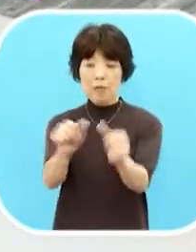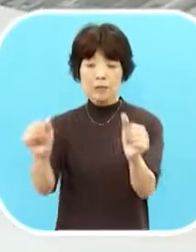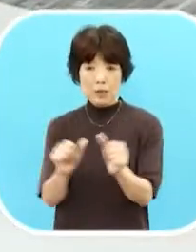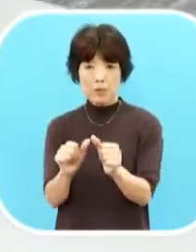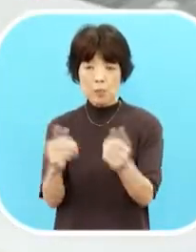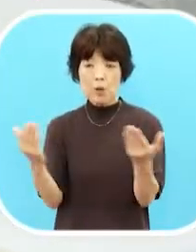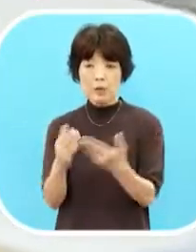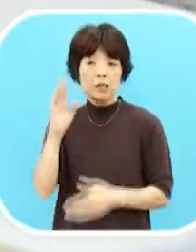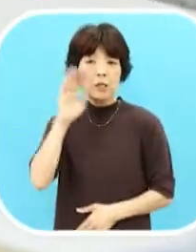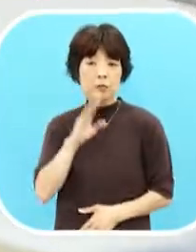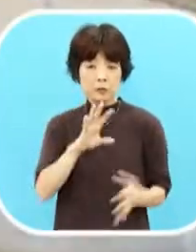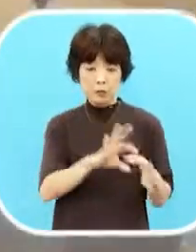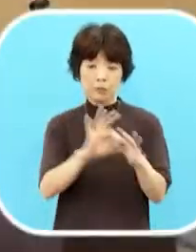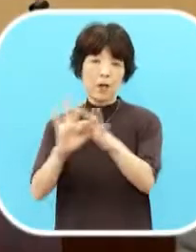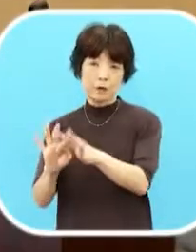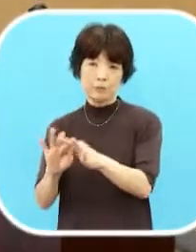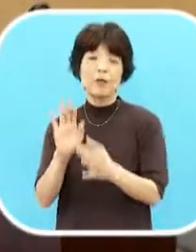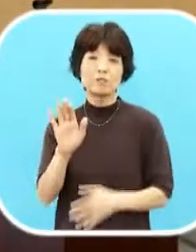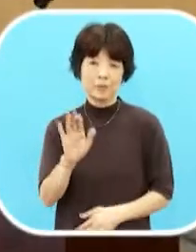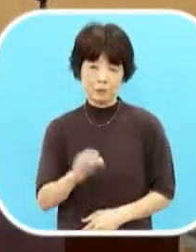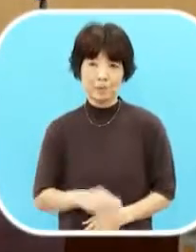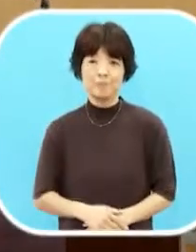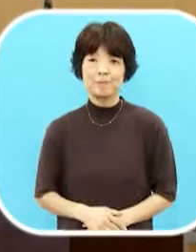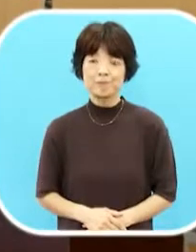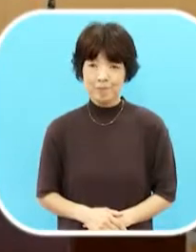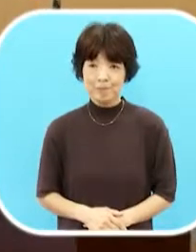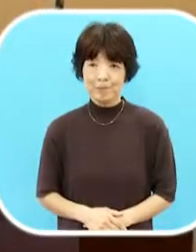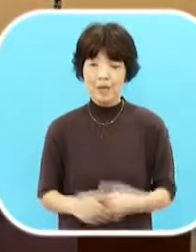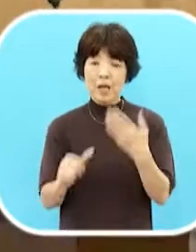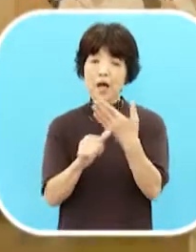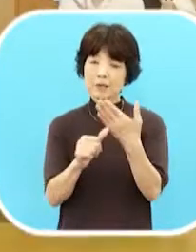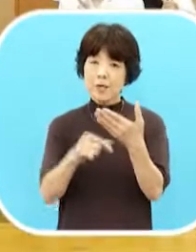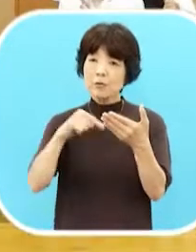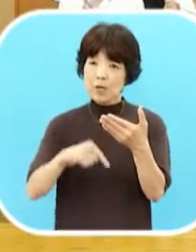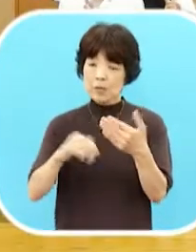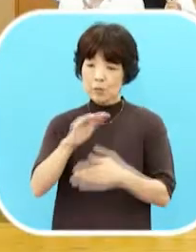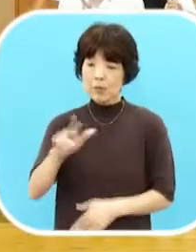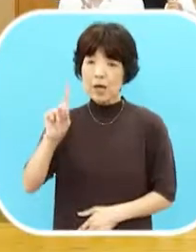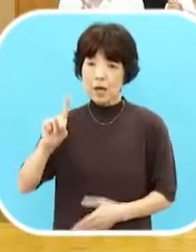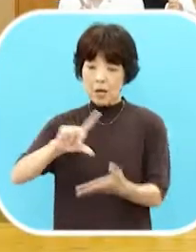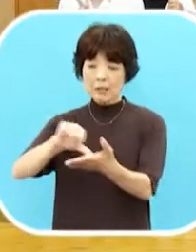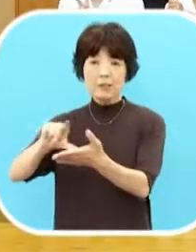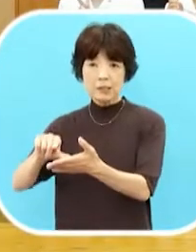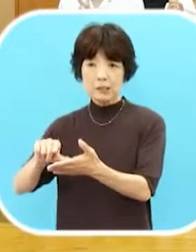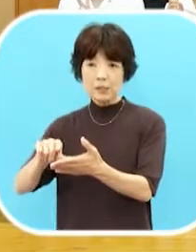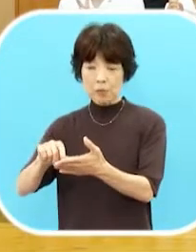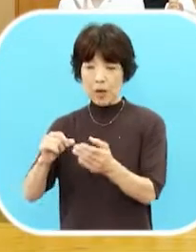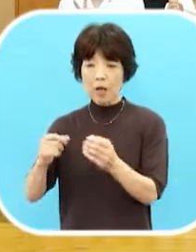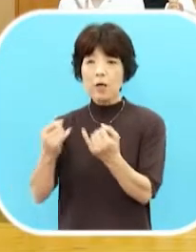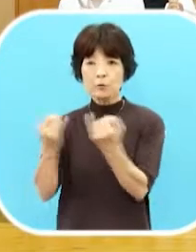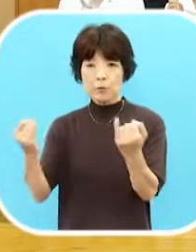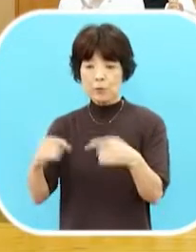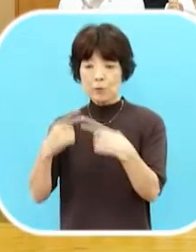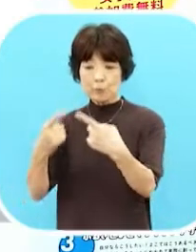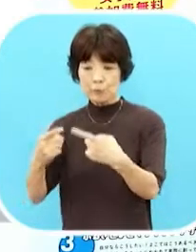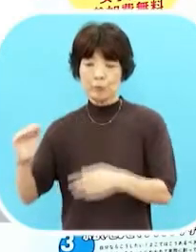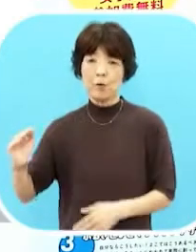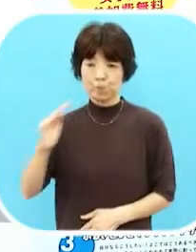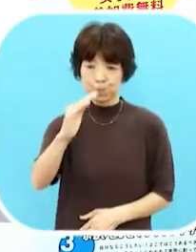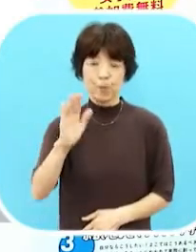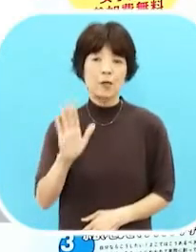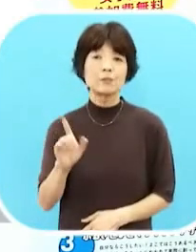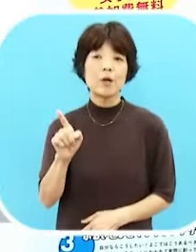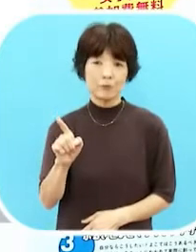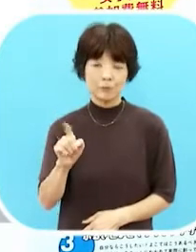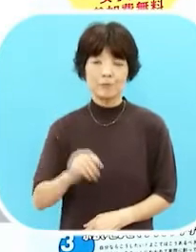の働きやすい職場になると思います。全県でも日高地域が女性の入職率が一番向上